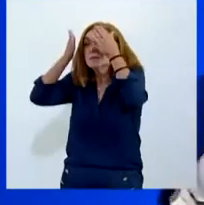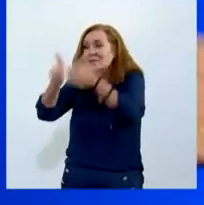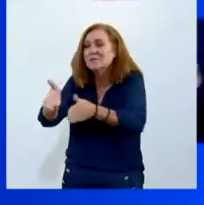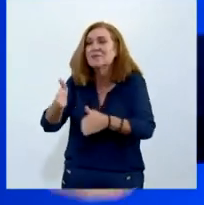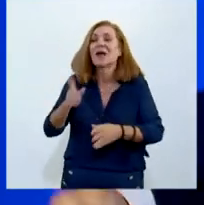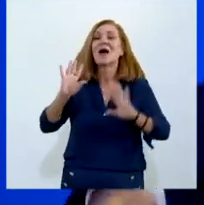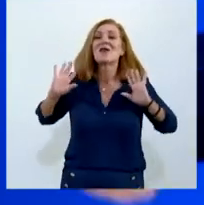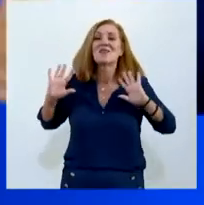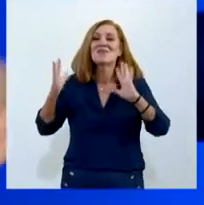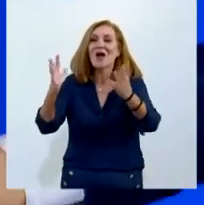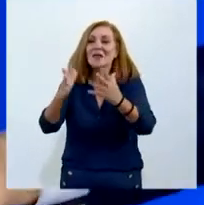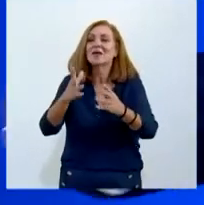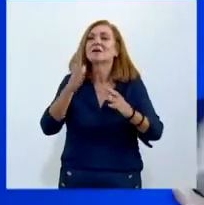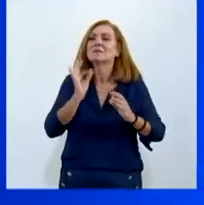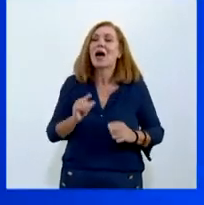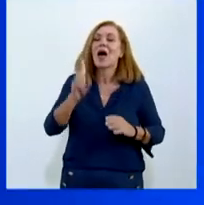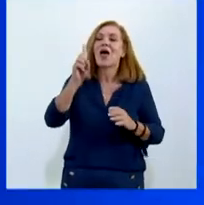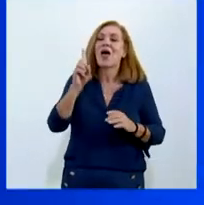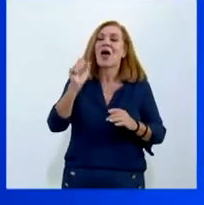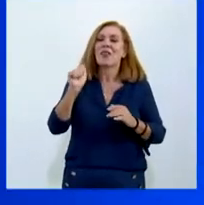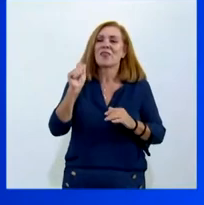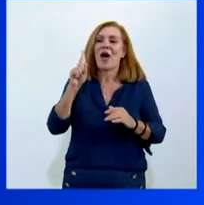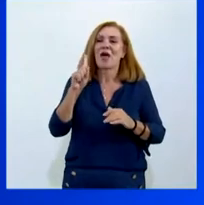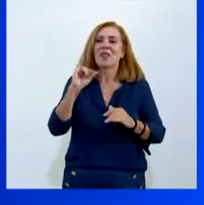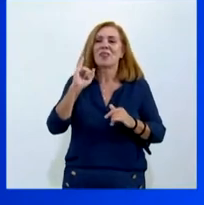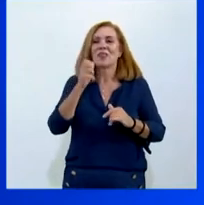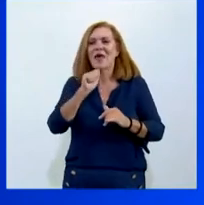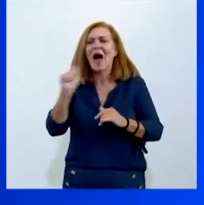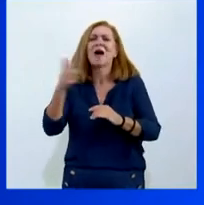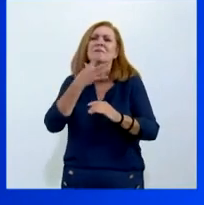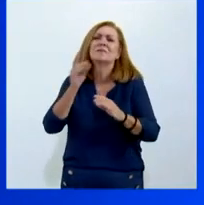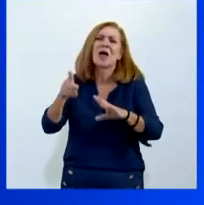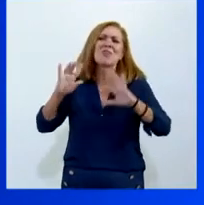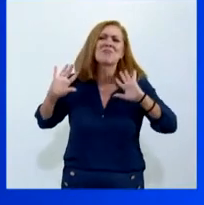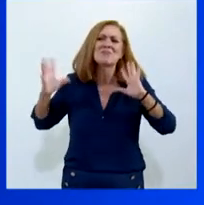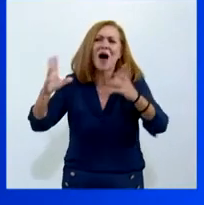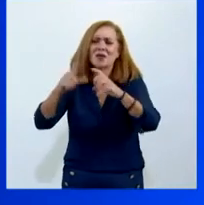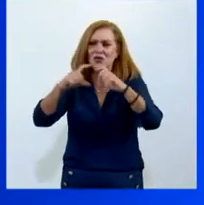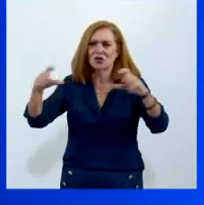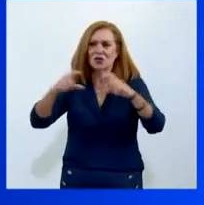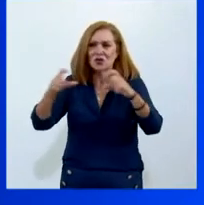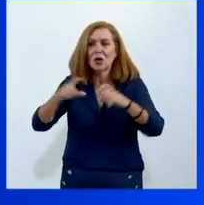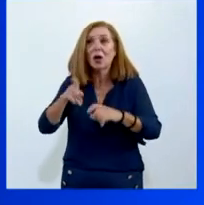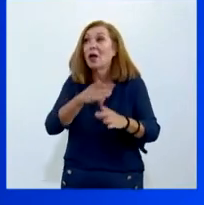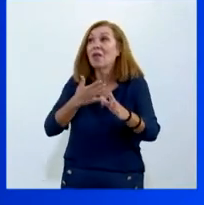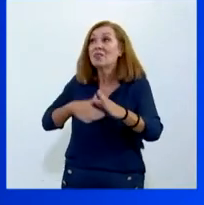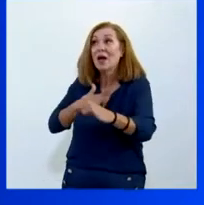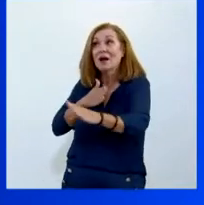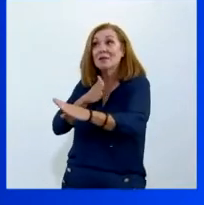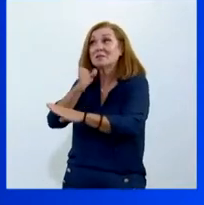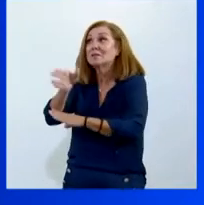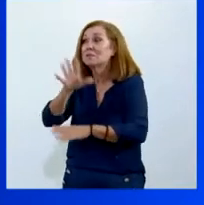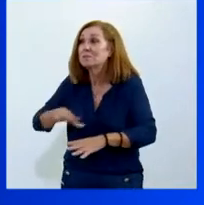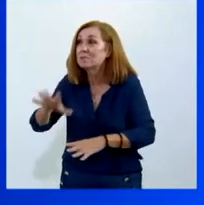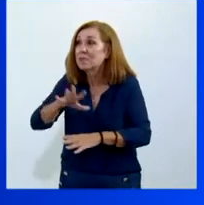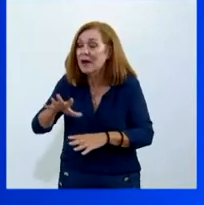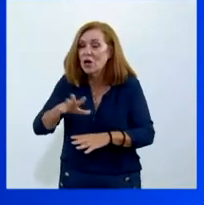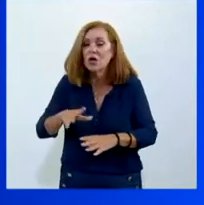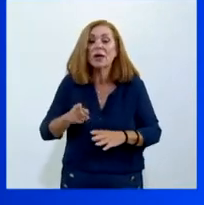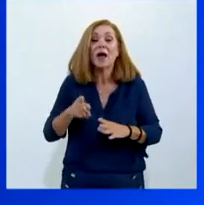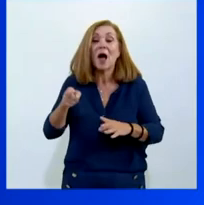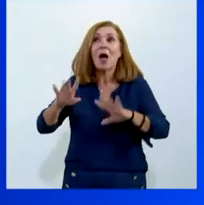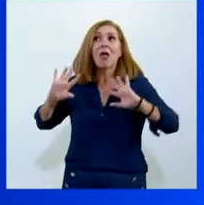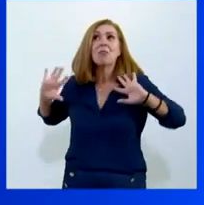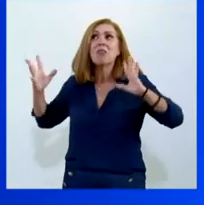προνομιακό Δαδιά Pass μέσα στο Ευρωσπάς, έτσι ώστε να μπορούν οι πολίτες που θέλουν να επισκέπτονται αυτή την πολύ όμορφη περιοχή. Μεγάλο κομμάτι του δάσους